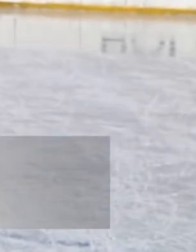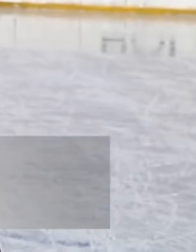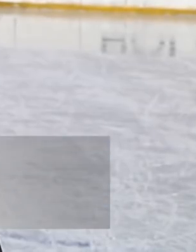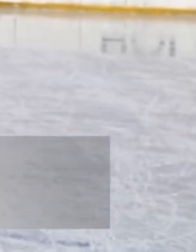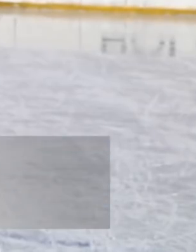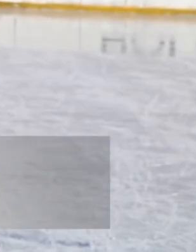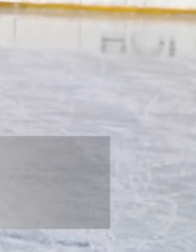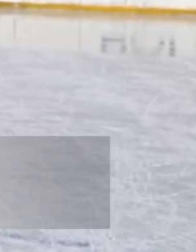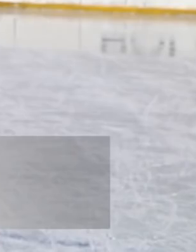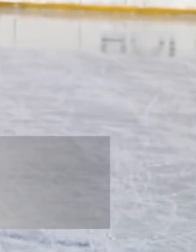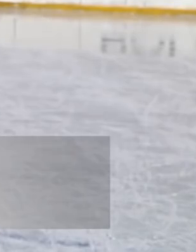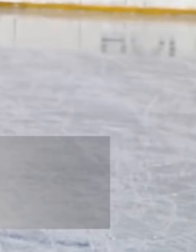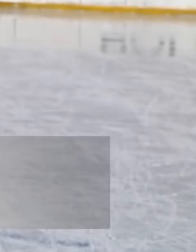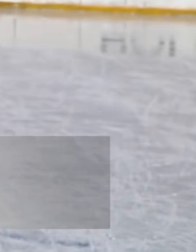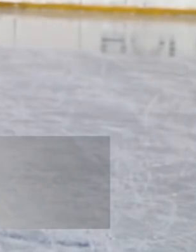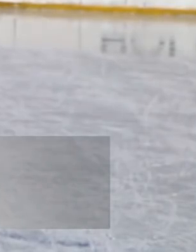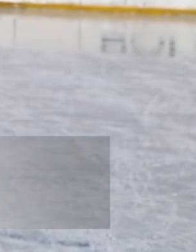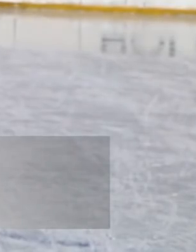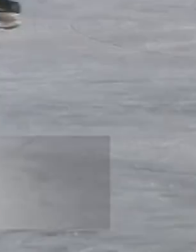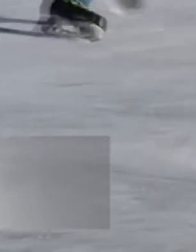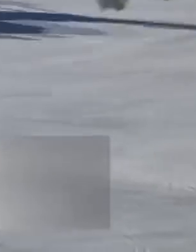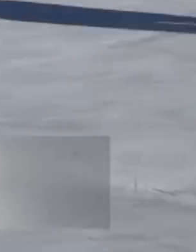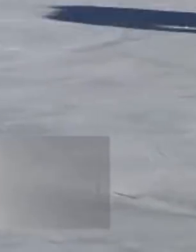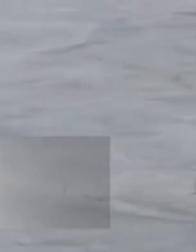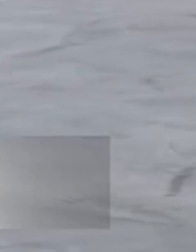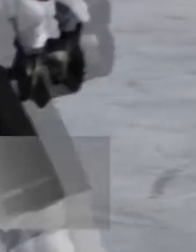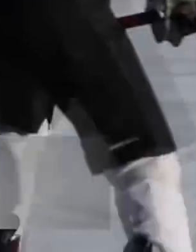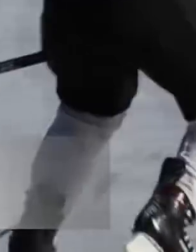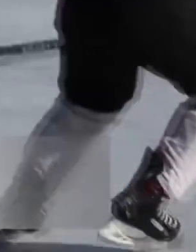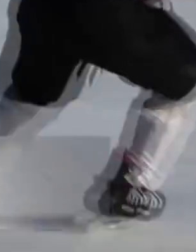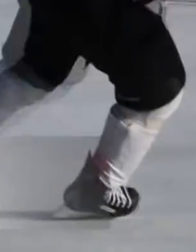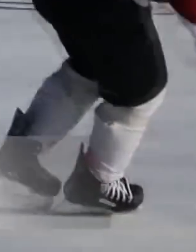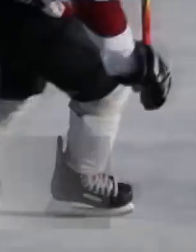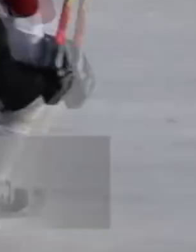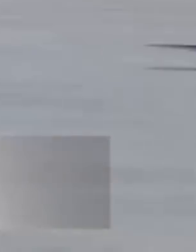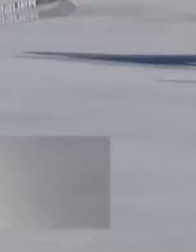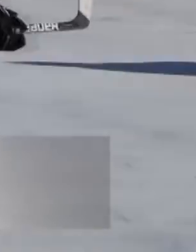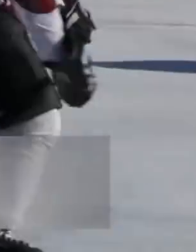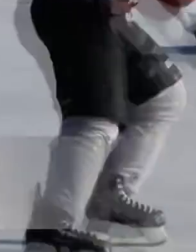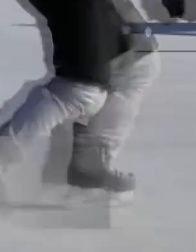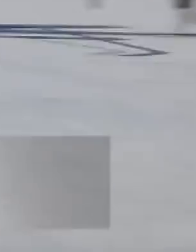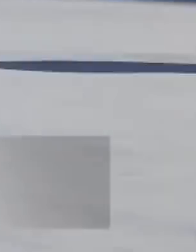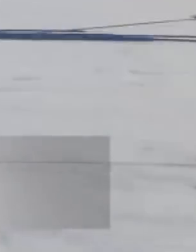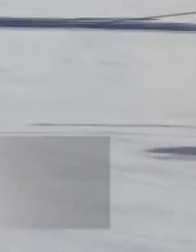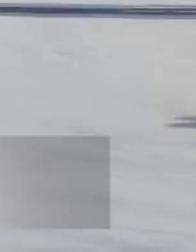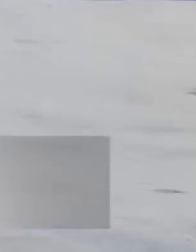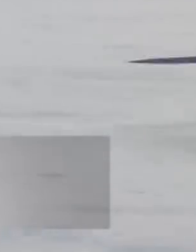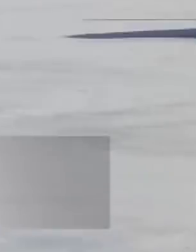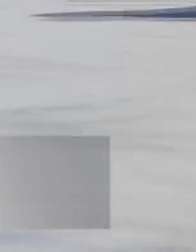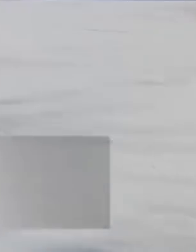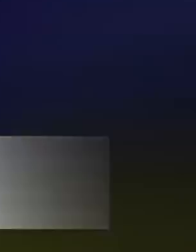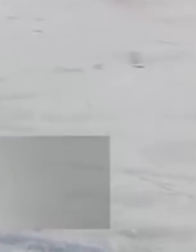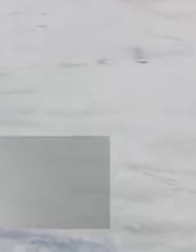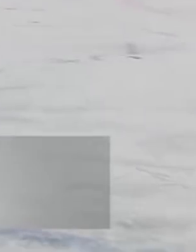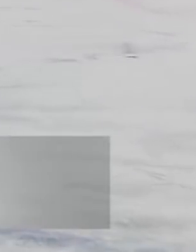өрсөлдөөнтэй цохион байгуулалттай ийм болж байна. 2021-с 2022 оны лигийн аврал шалруулах тэмцээний 2-р